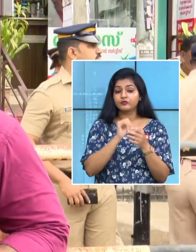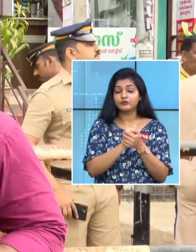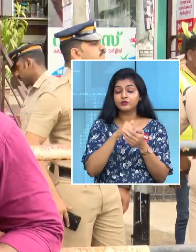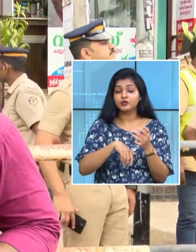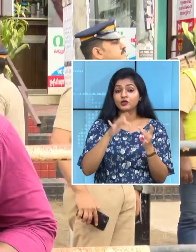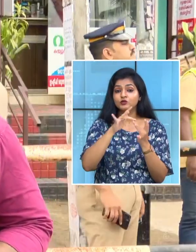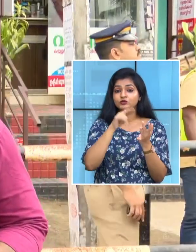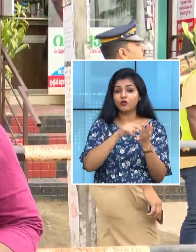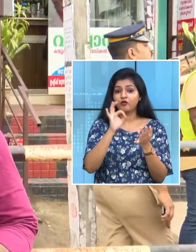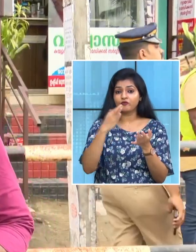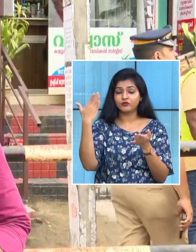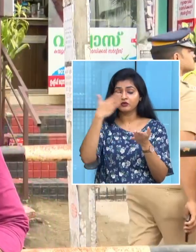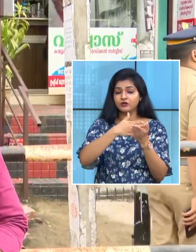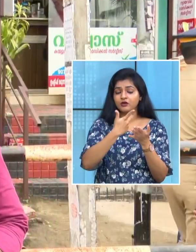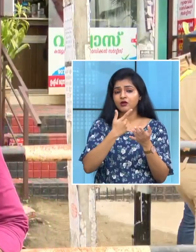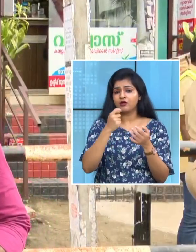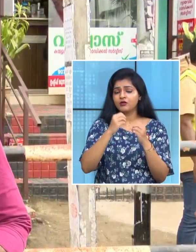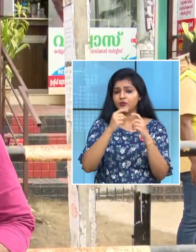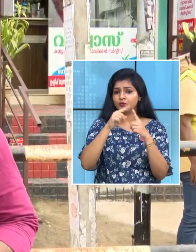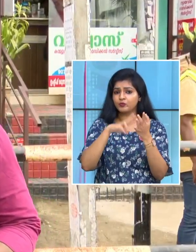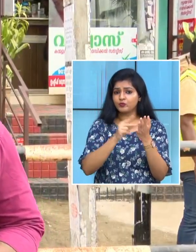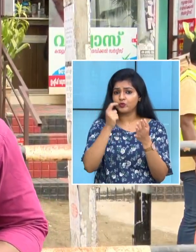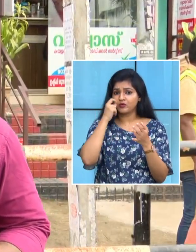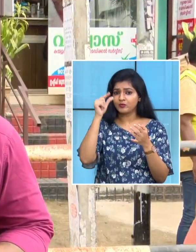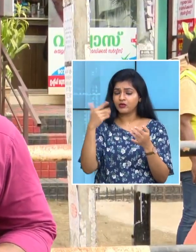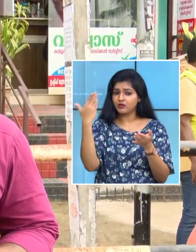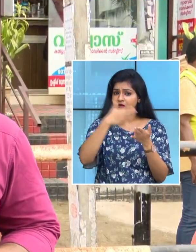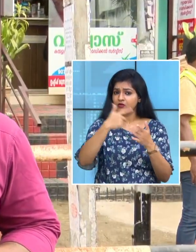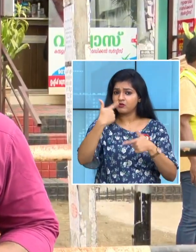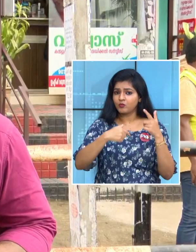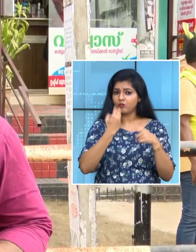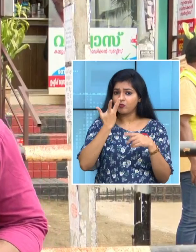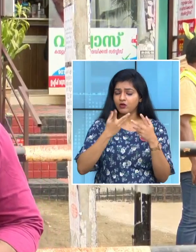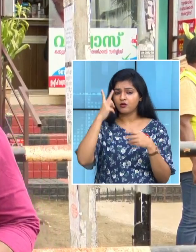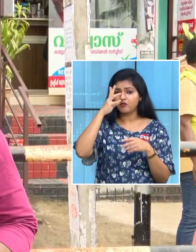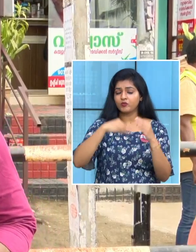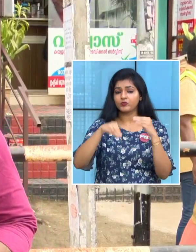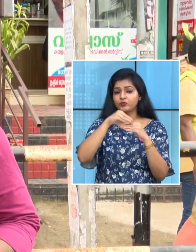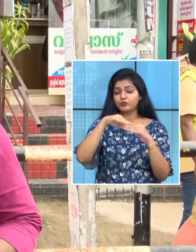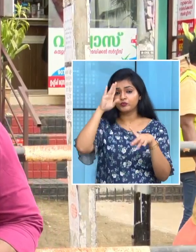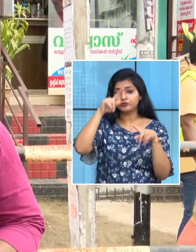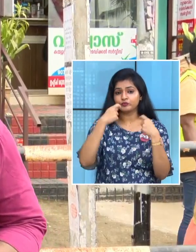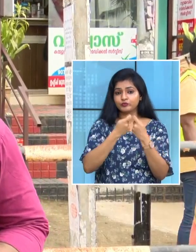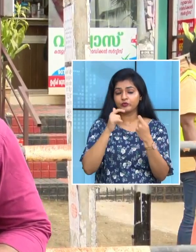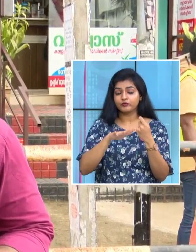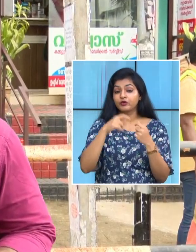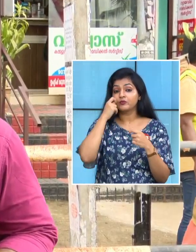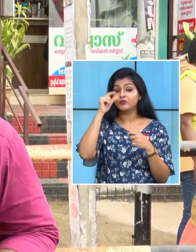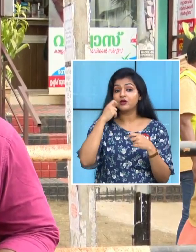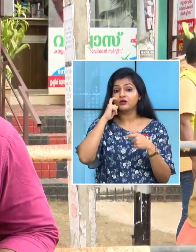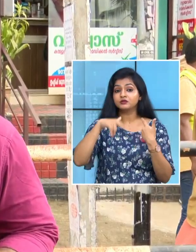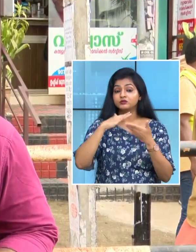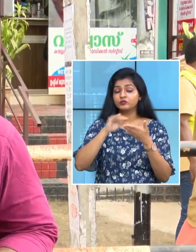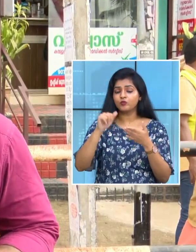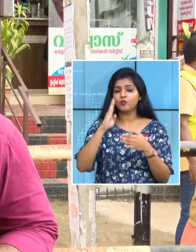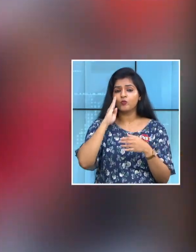ഇൻഷുറൻസ് ഓഫീസിലേക്ക് എത്തിയത് വൈഷ്ണയുടെ ഭർത്താവ് ബിനു ആണോ എന്ന സംശയത്തിലാണ് പോലീസ് ഉള്ളത്. ബിനു എവിടെയാണെന്നുള്ള അന്വേഷണത്തിലാണ് പോലീസ്. ബിനുവിൻ്റെ ഫോൺ സ്വിച്ച് ഓഫ് ആണ്, നിലവിൽ സ്വിച്ച് ഓഫ്